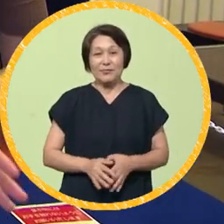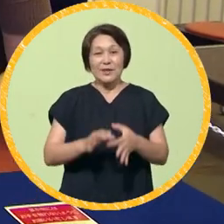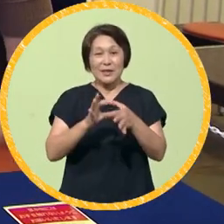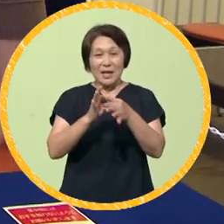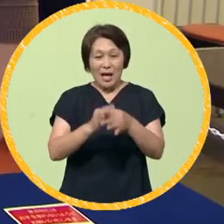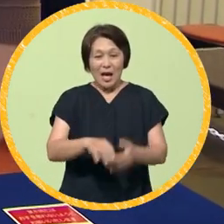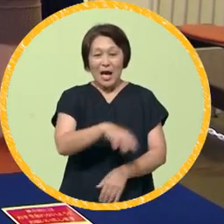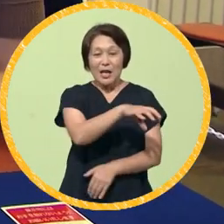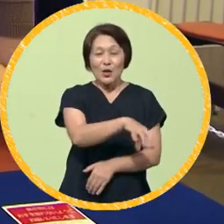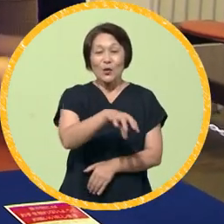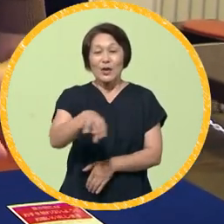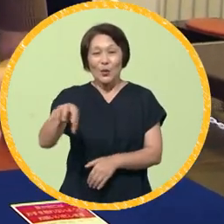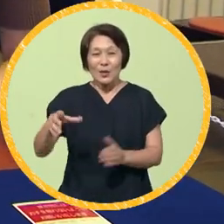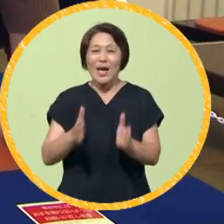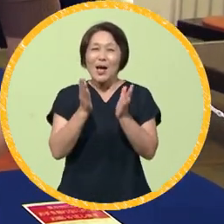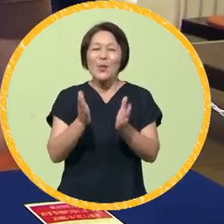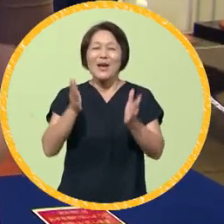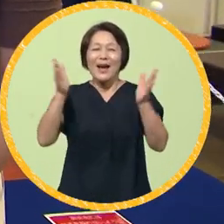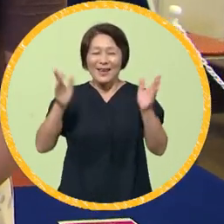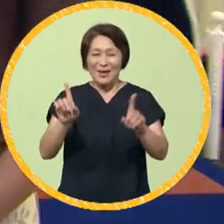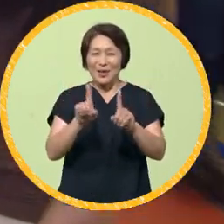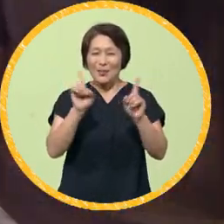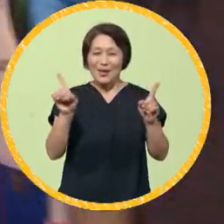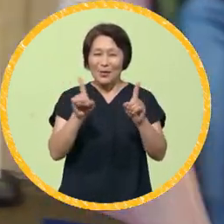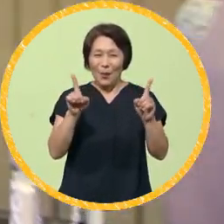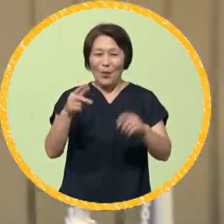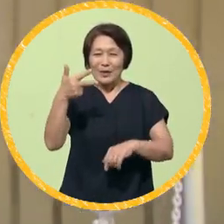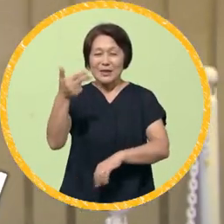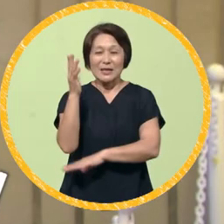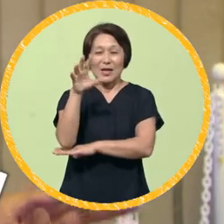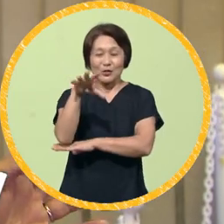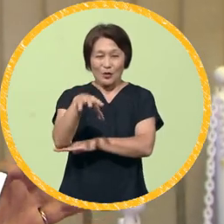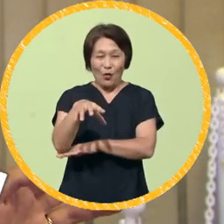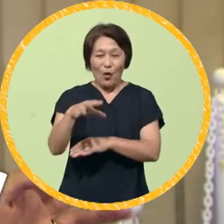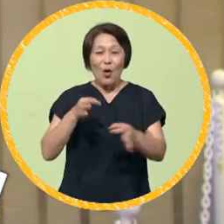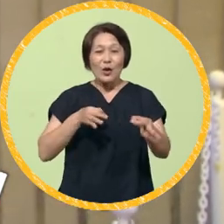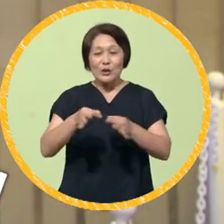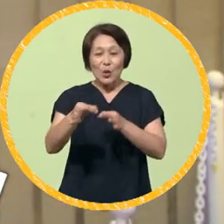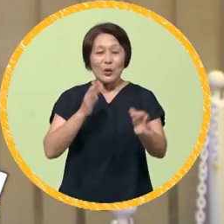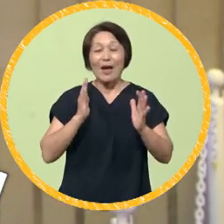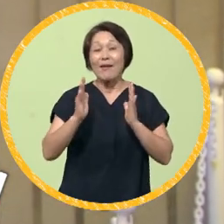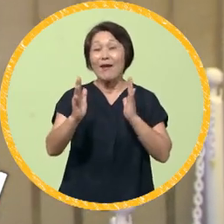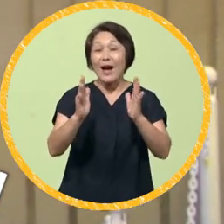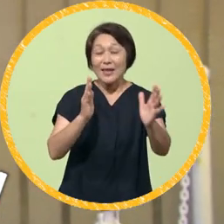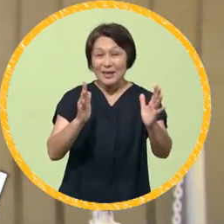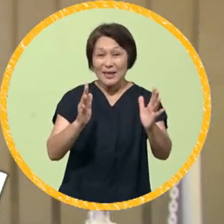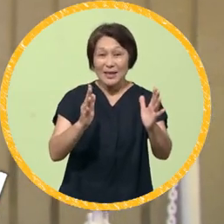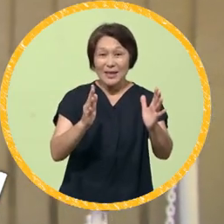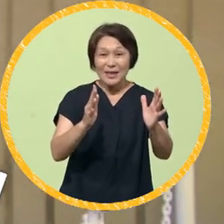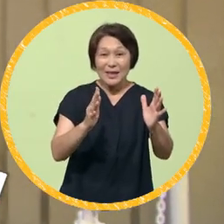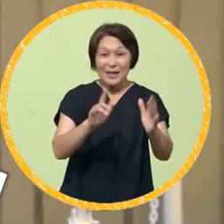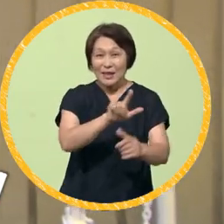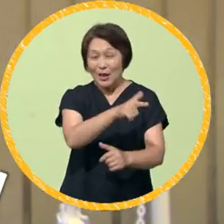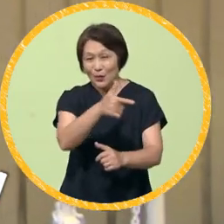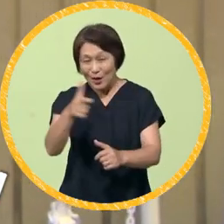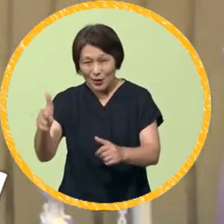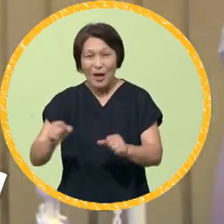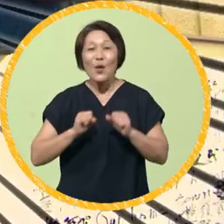ところで盛り上がるイベントをやられてるんですか？ まあ、市役所も含めて商店街とかあのもうあのワンピース一色になってますので